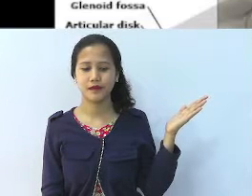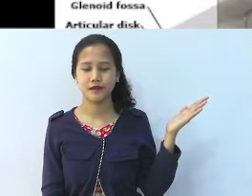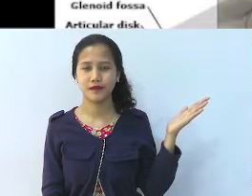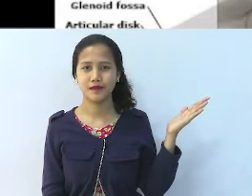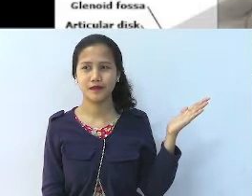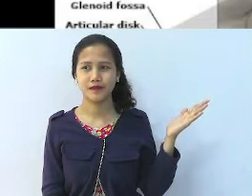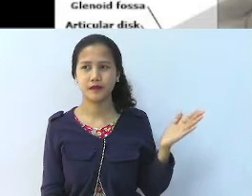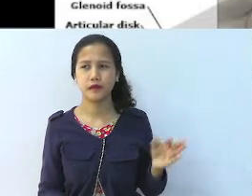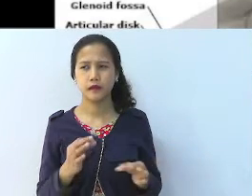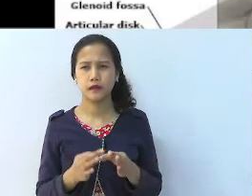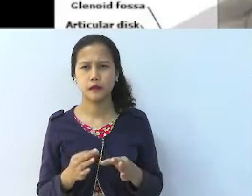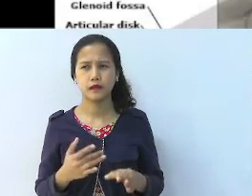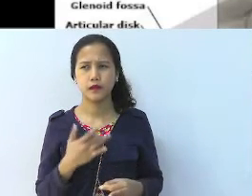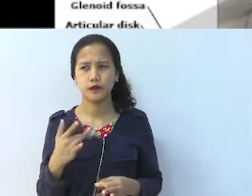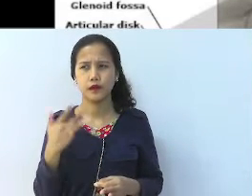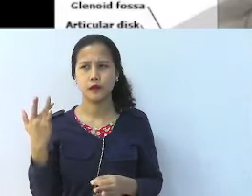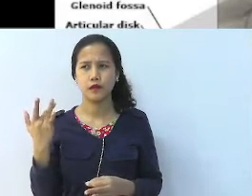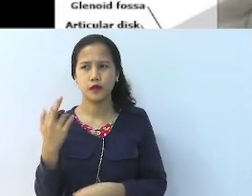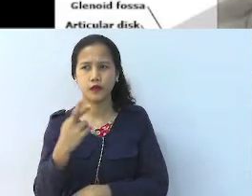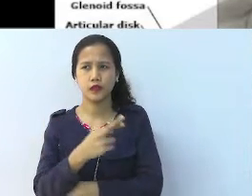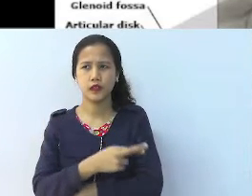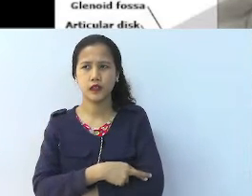Next, dito, kabila.